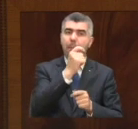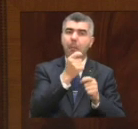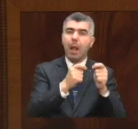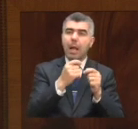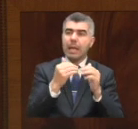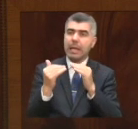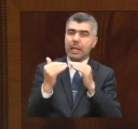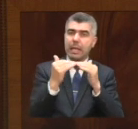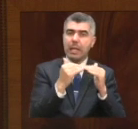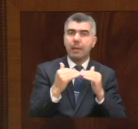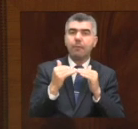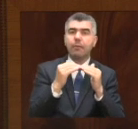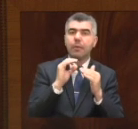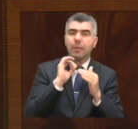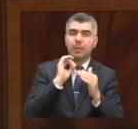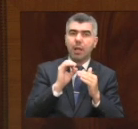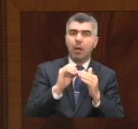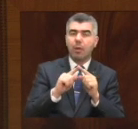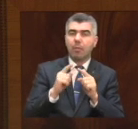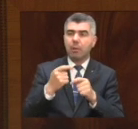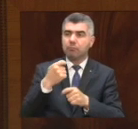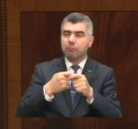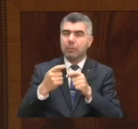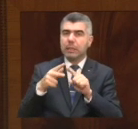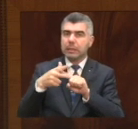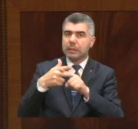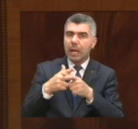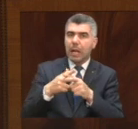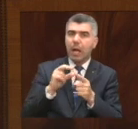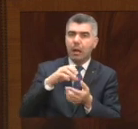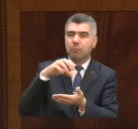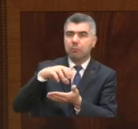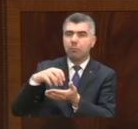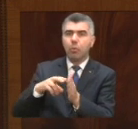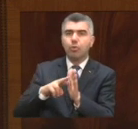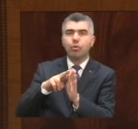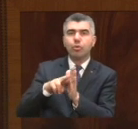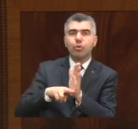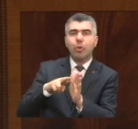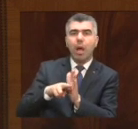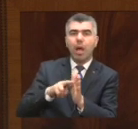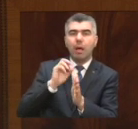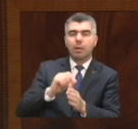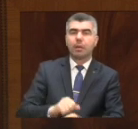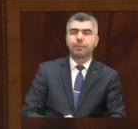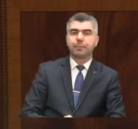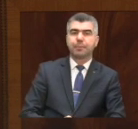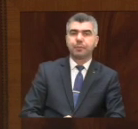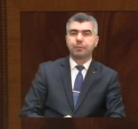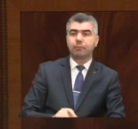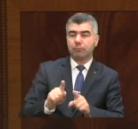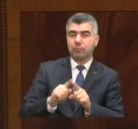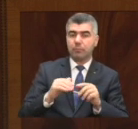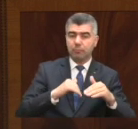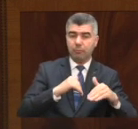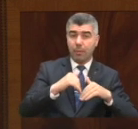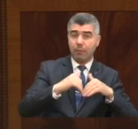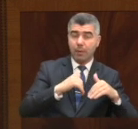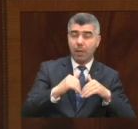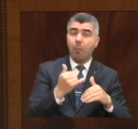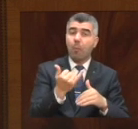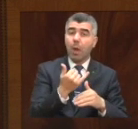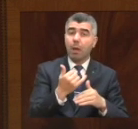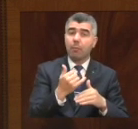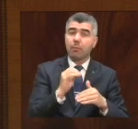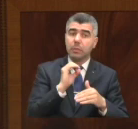المتوازن للانشطه الاقتصاديه والصناعيه بمختلف الجهات وتسعى الى التوفير البنيه التحتيه لهذه الانشطه الاستثماريه